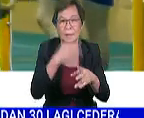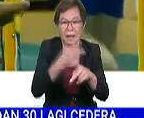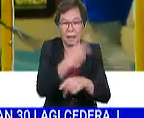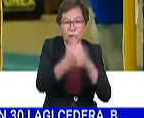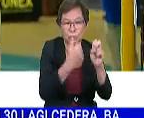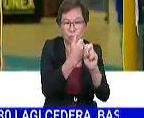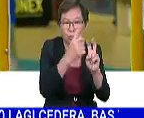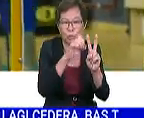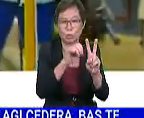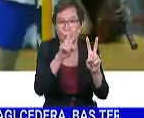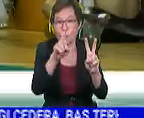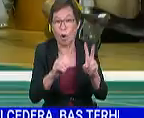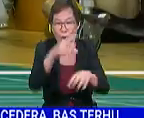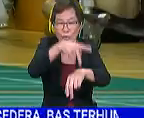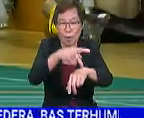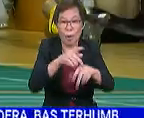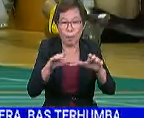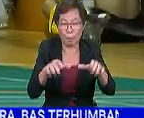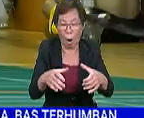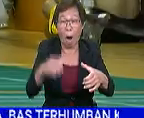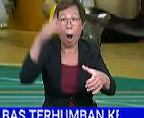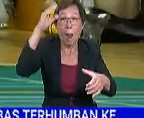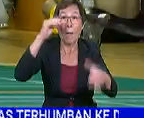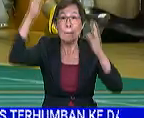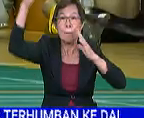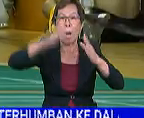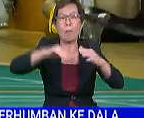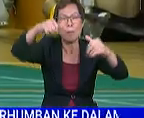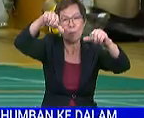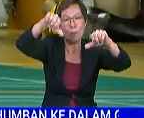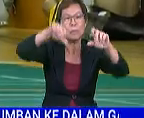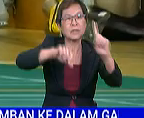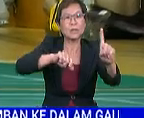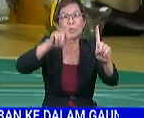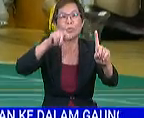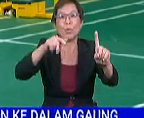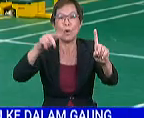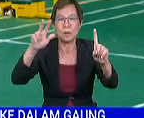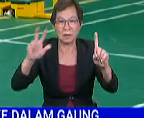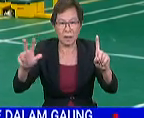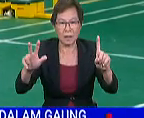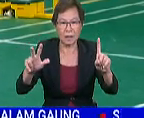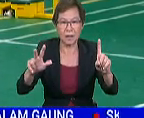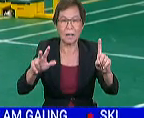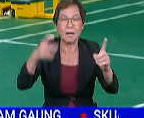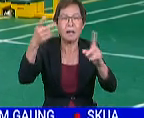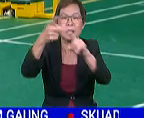2020 di Filipina skuad lelaki negara tewas 13 di pusingan final kepada juara tiga kali